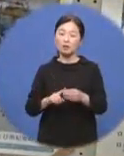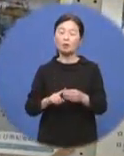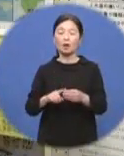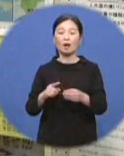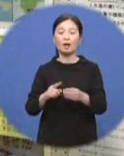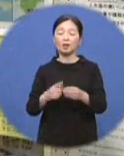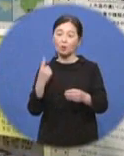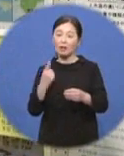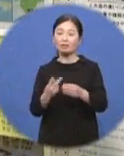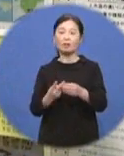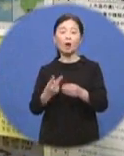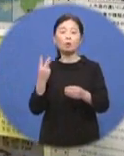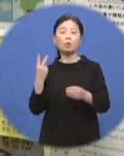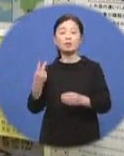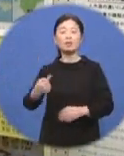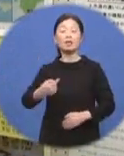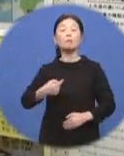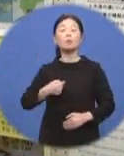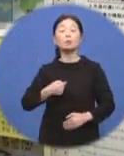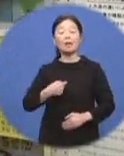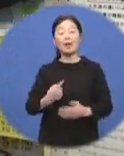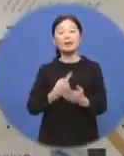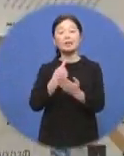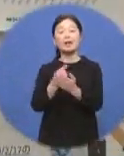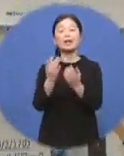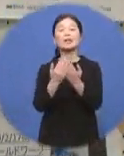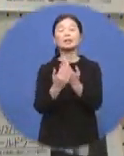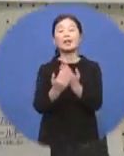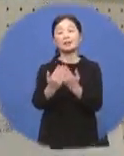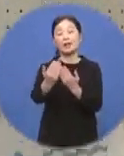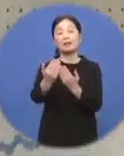これはおととしで、これは去年僕が一応参加した大会の、